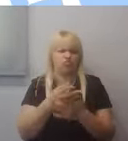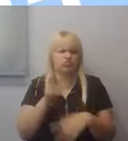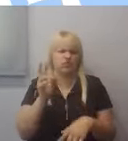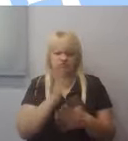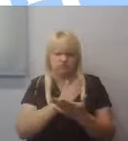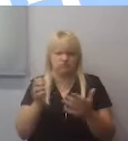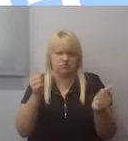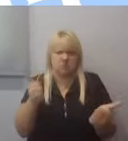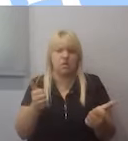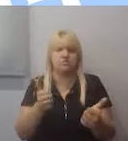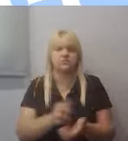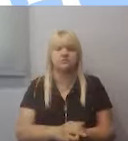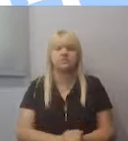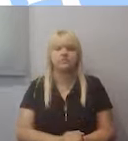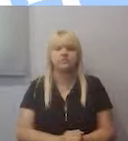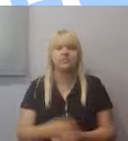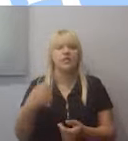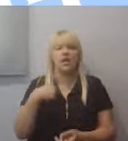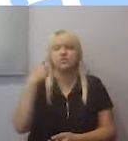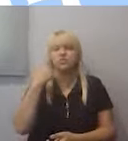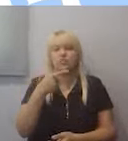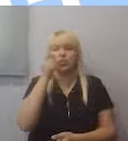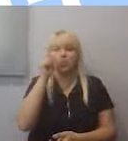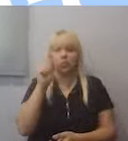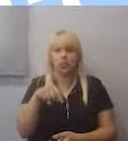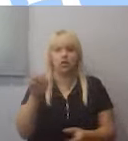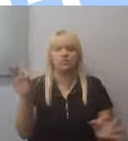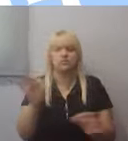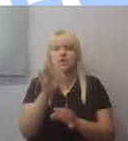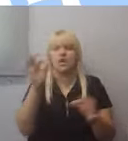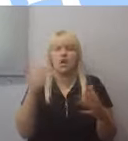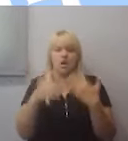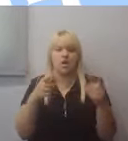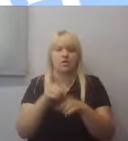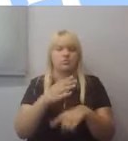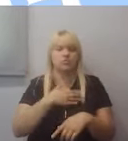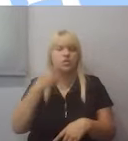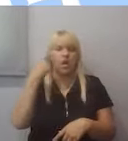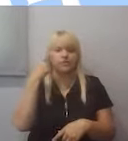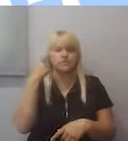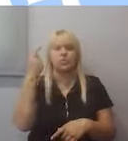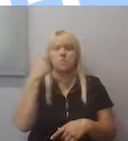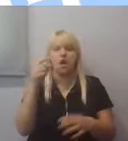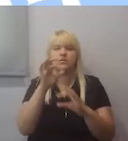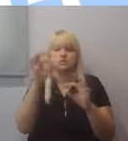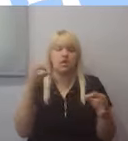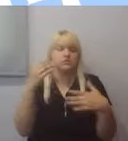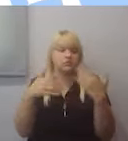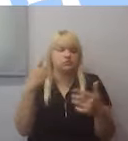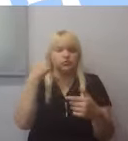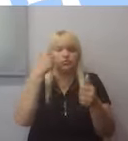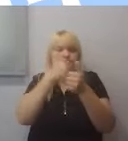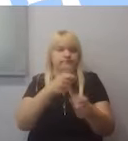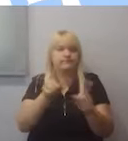tad es domāju ka ukraina iekustinājus arī mūsu apziņa un prāts ka jāsāk pašiem ir domāt un par pašu domāšanu